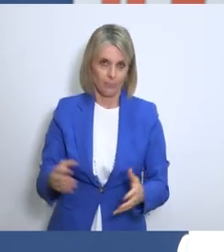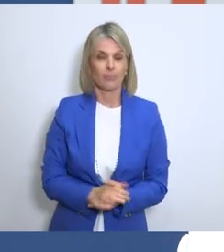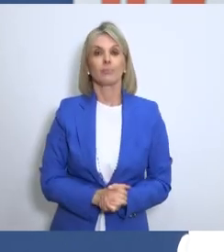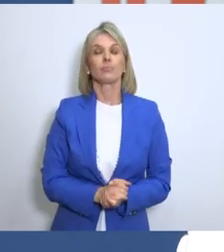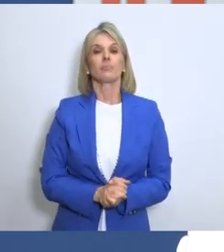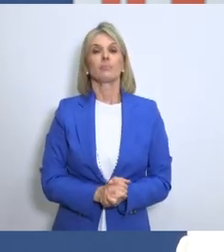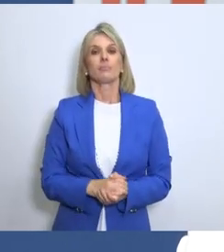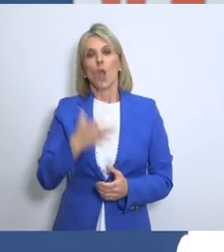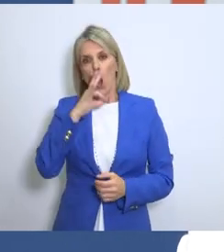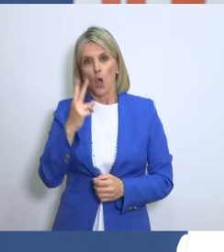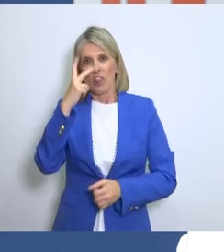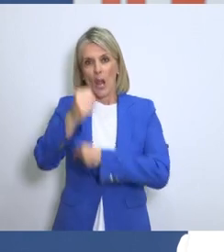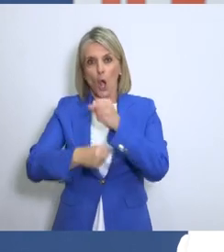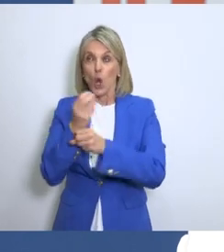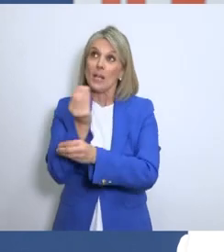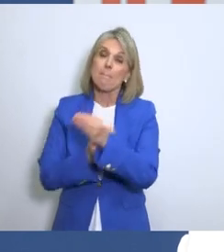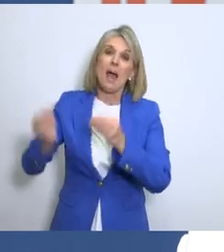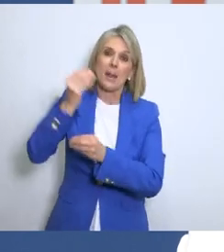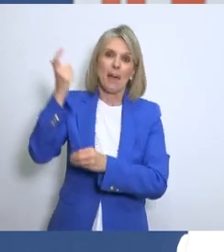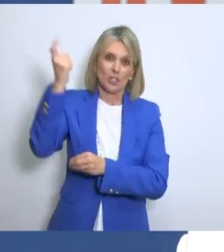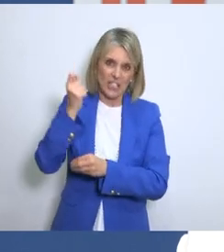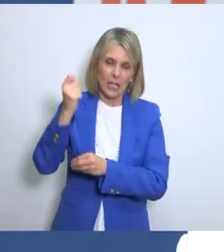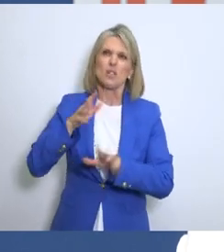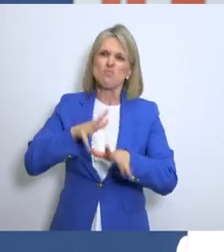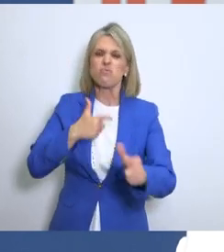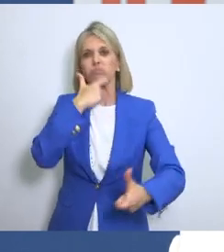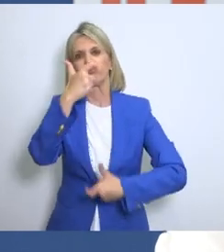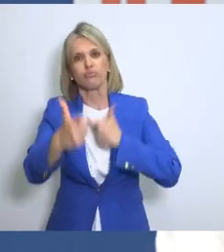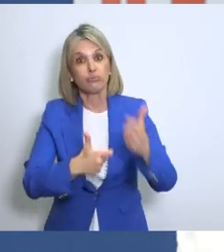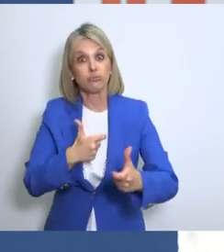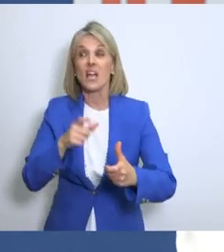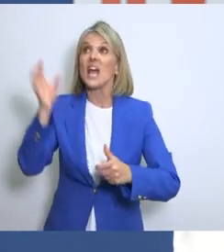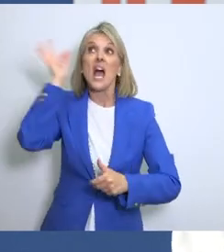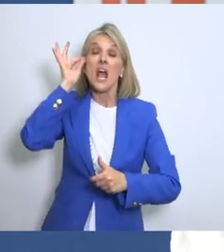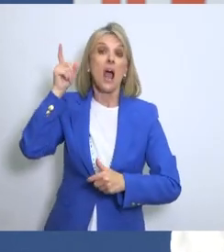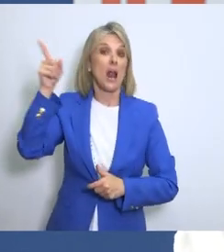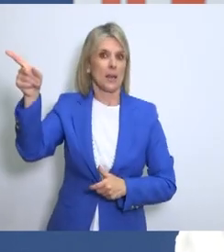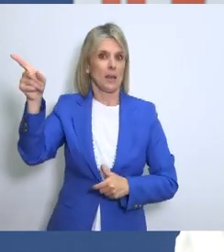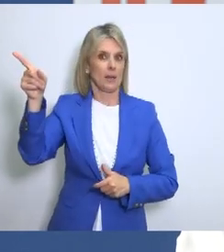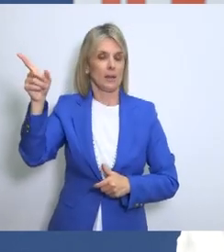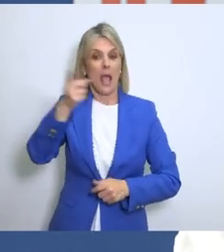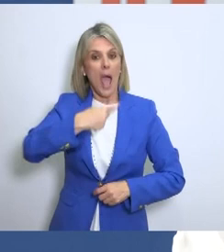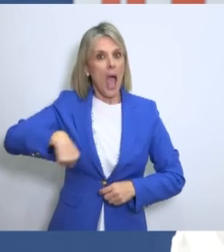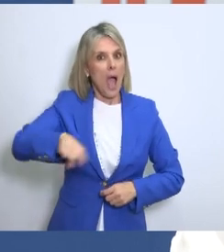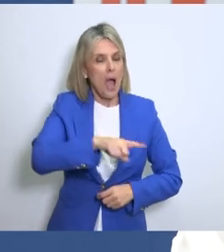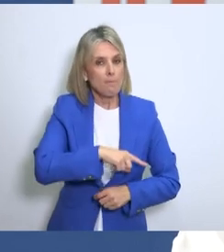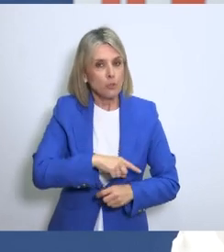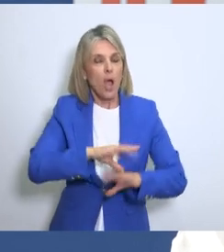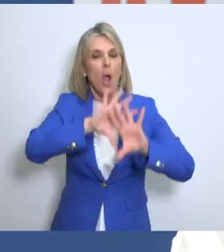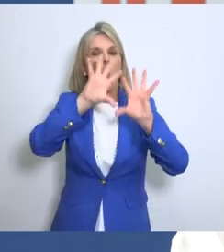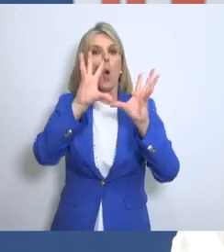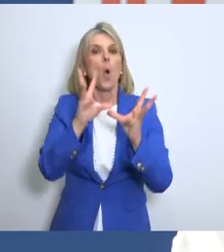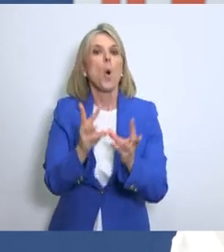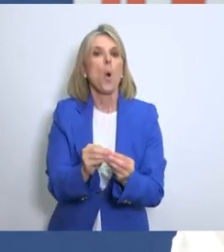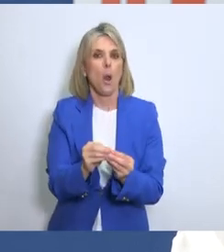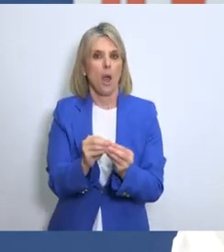και νεολαίστικων αγώνων με μια επαναστατική πολιτική. Αυτό τον στόχο εξυπηρετεί η ψήφος